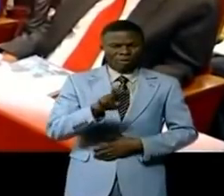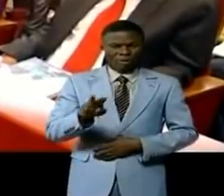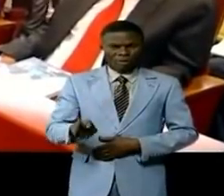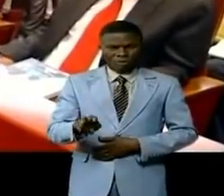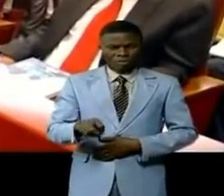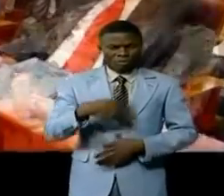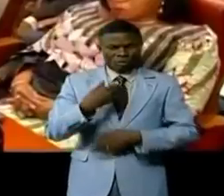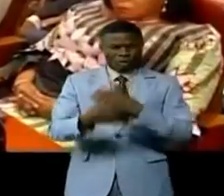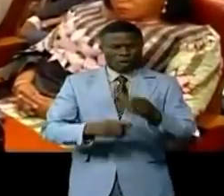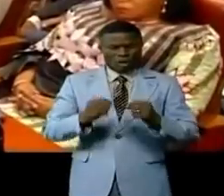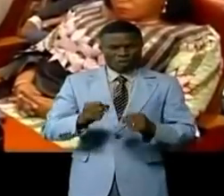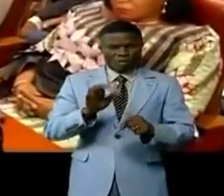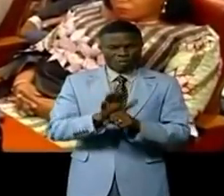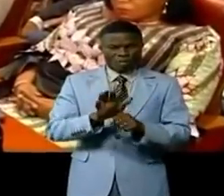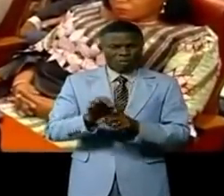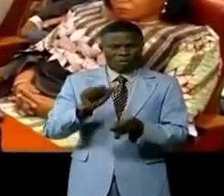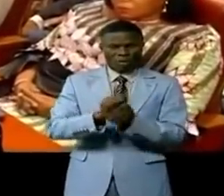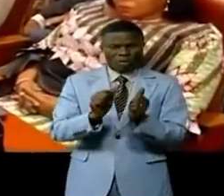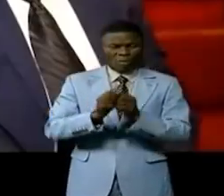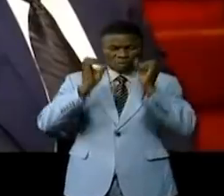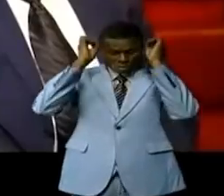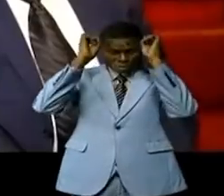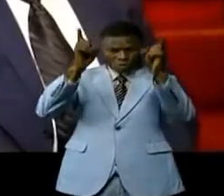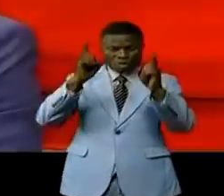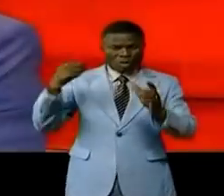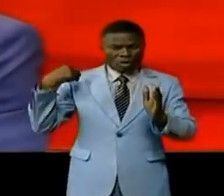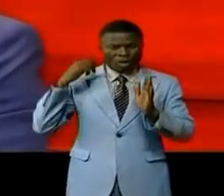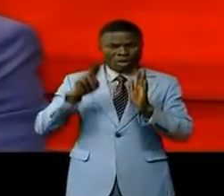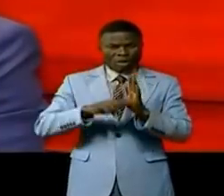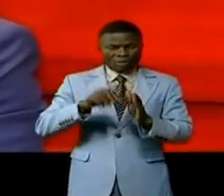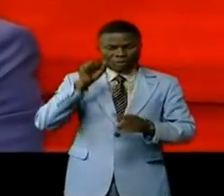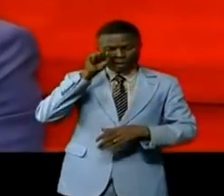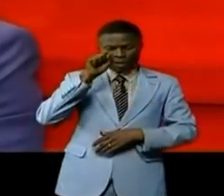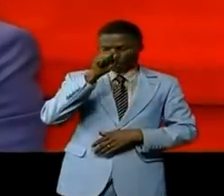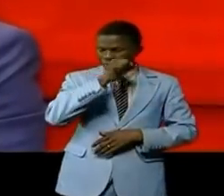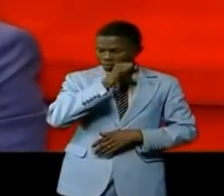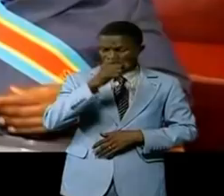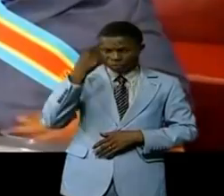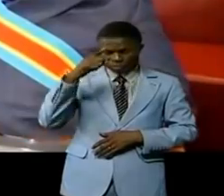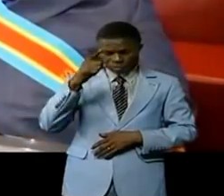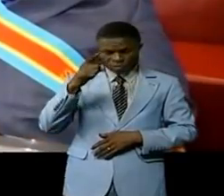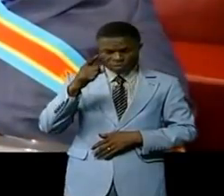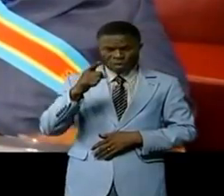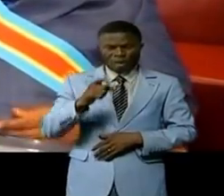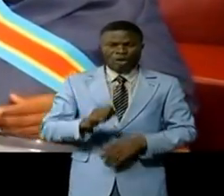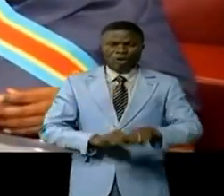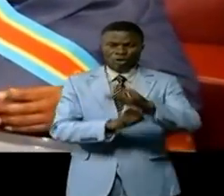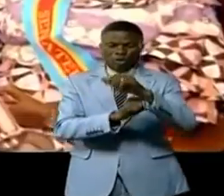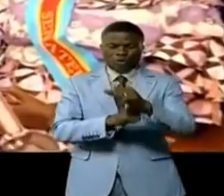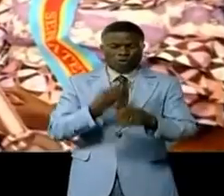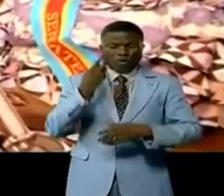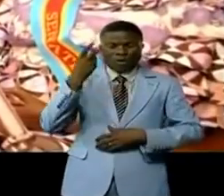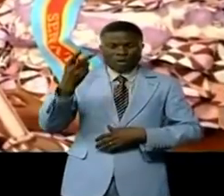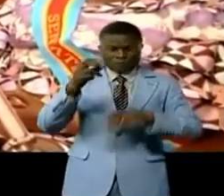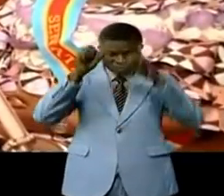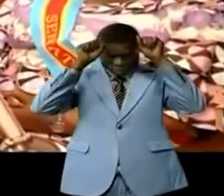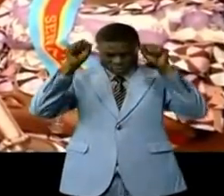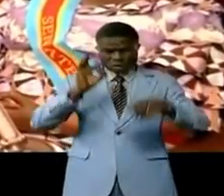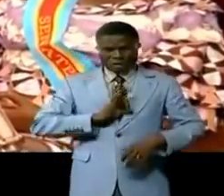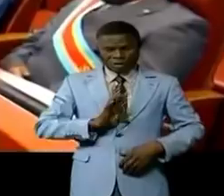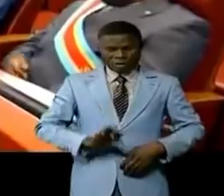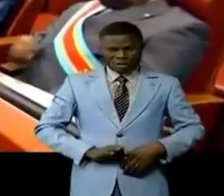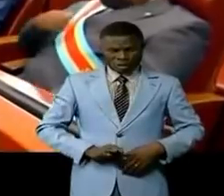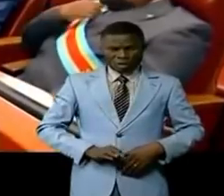Des efforts fournis dans le secteur de l'éducation par le gouvernement Samalou Kondé pour concrétiser la vision du chef de l'État Félix Antoine